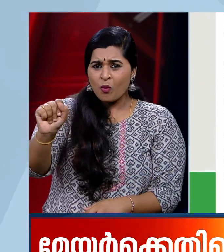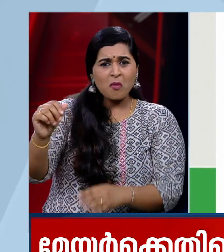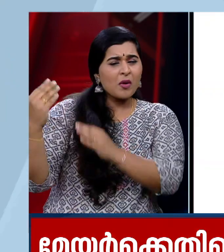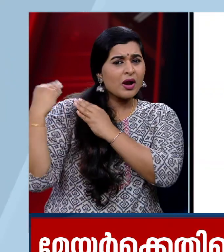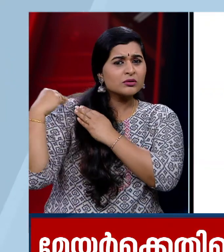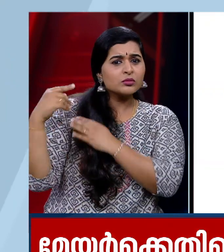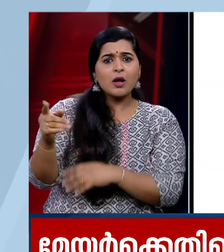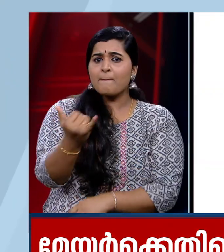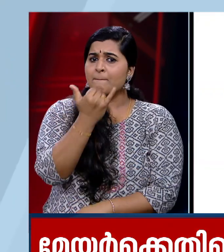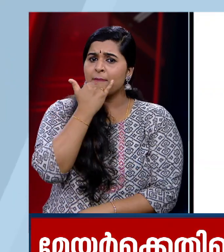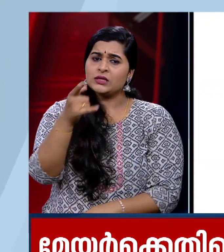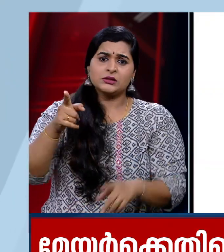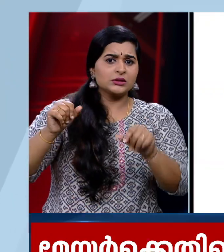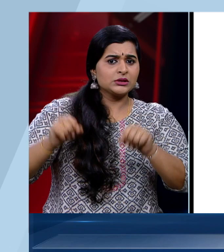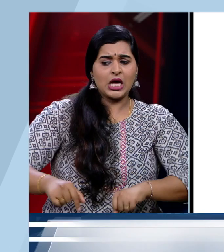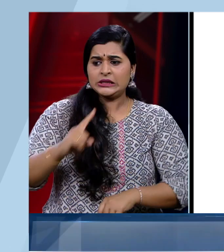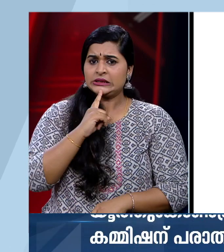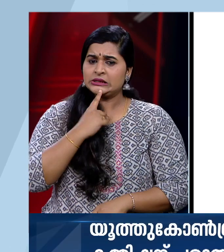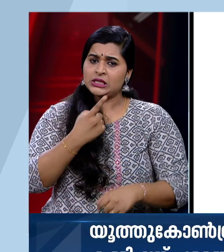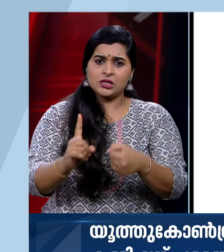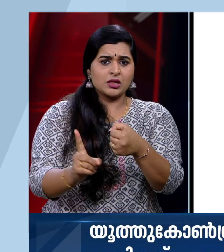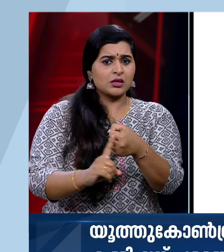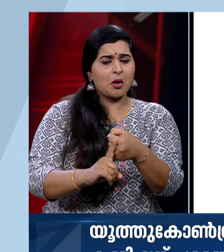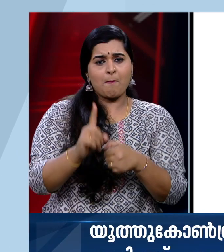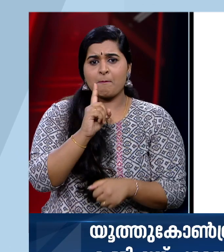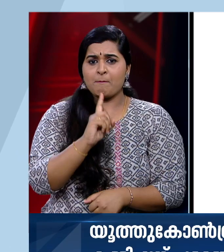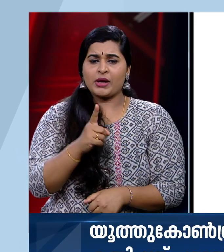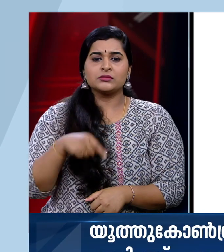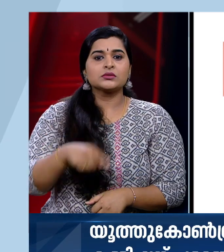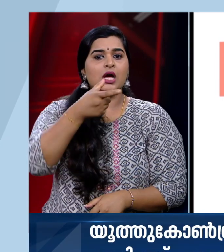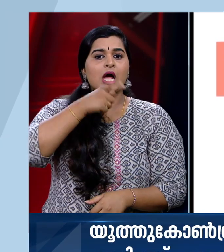ആരോപണം. ഉചിതമായ നടപടി സ്വീകരിക്കണമെന്നും പരാതിയിൽ പറയുന്നു.